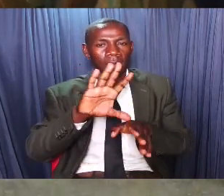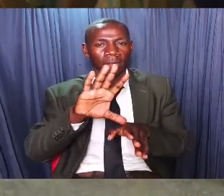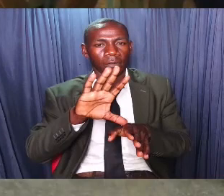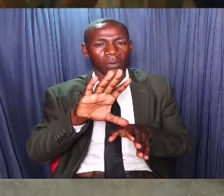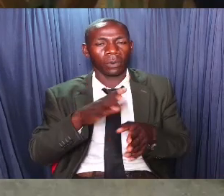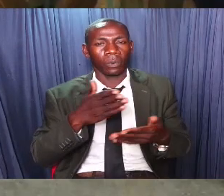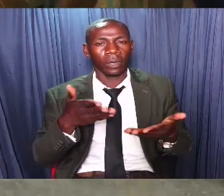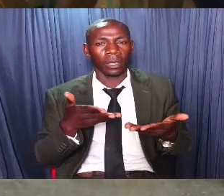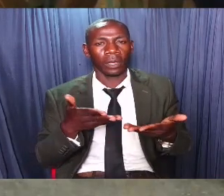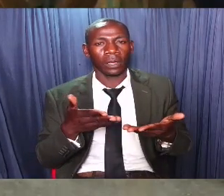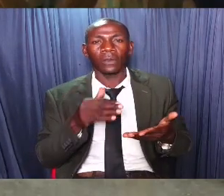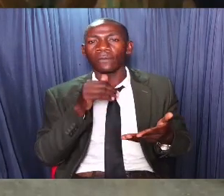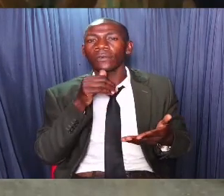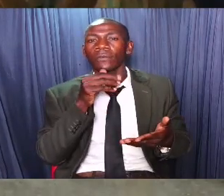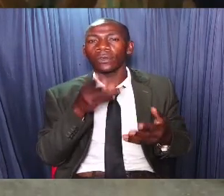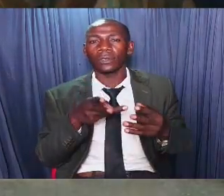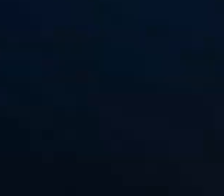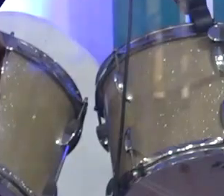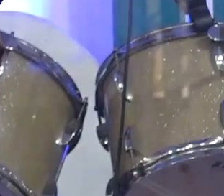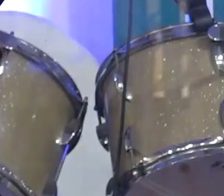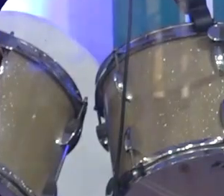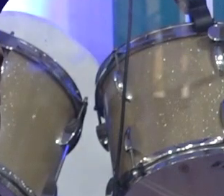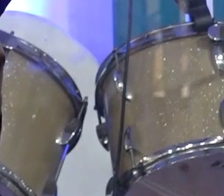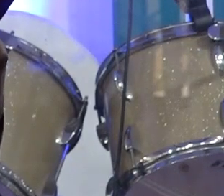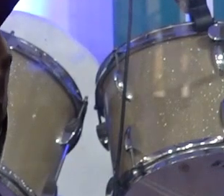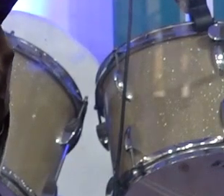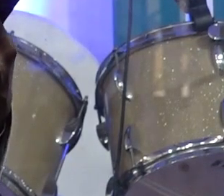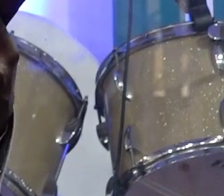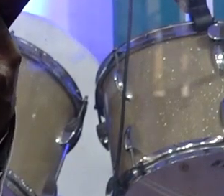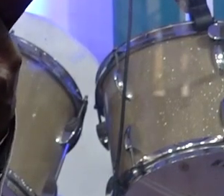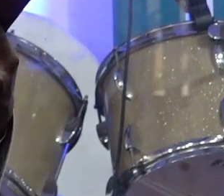katika mahali pake usipotubu. I know thy works